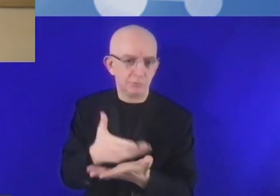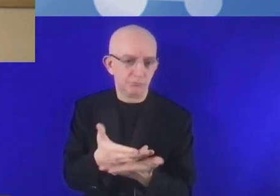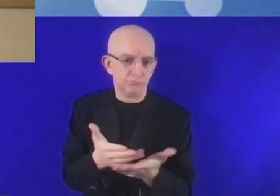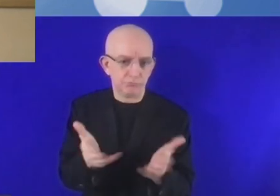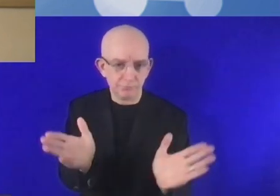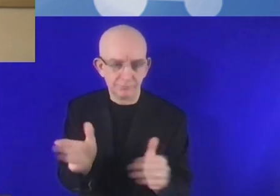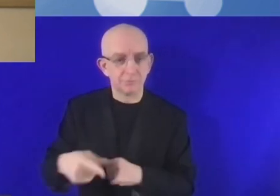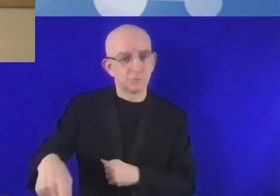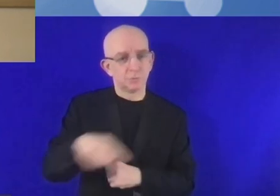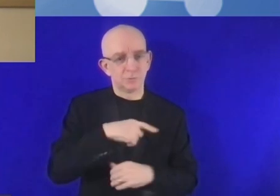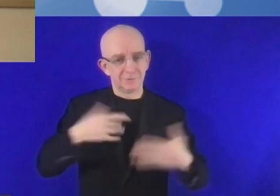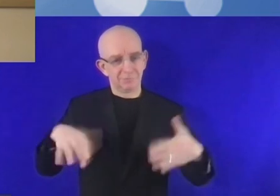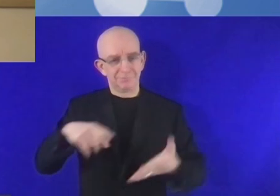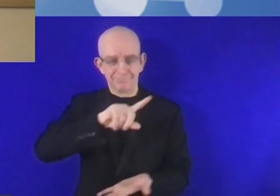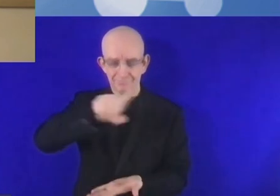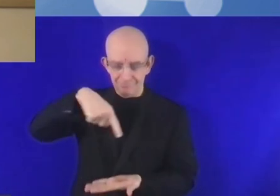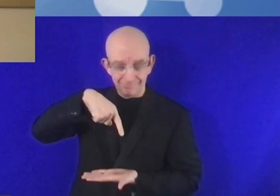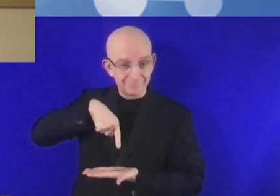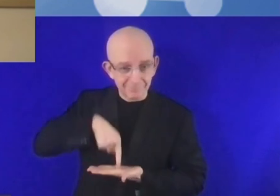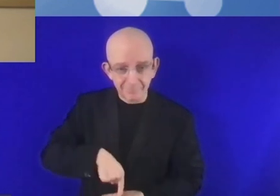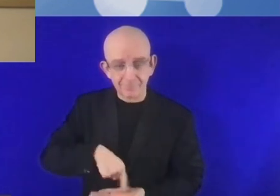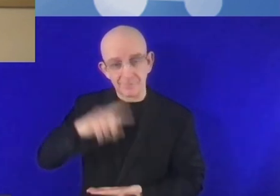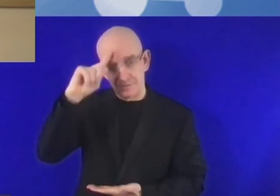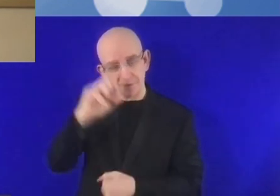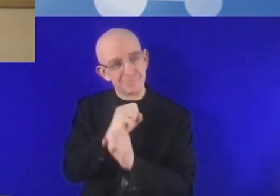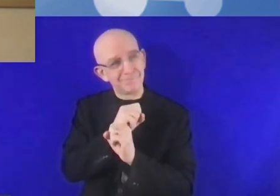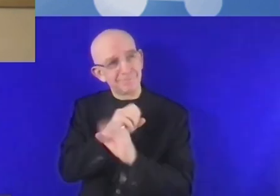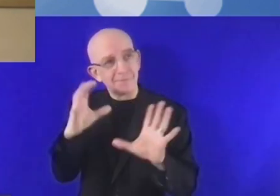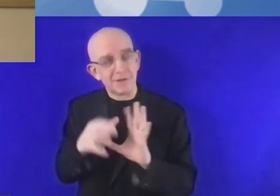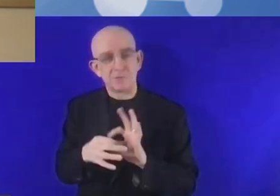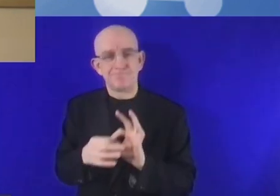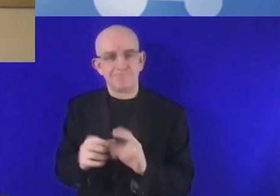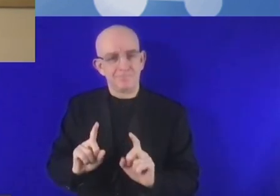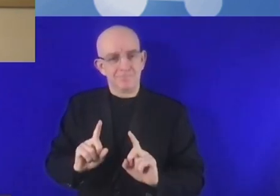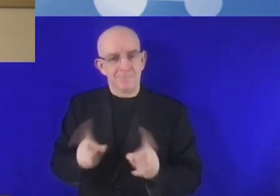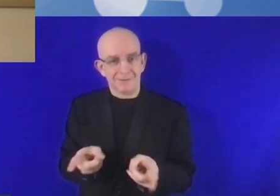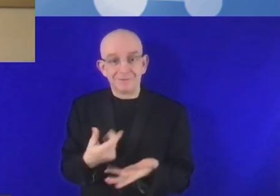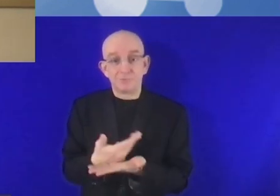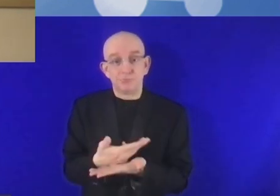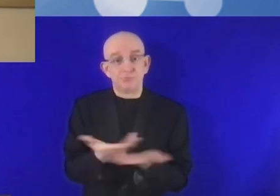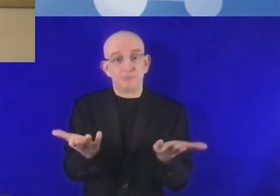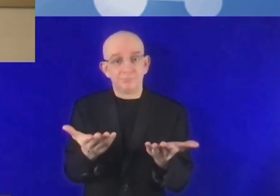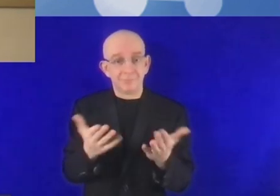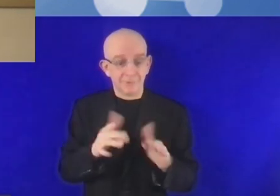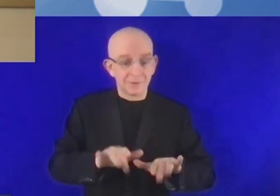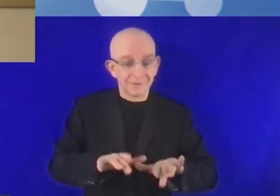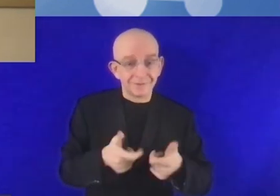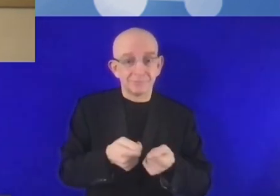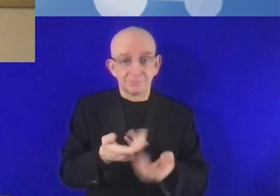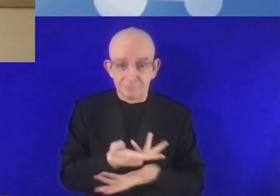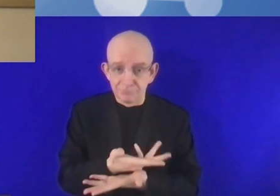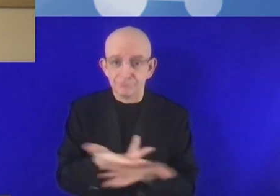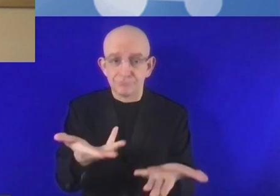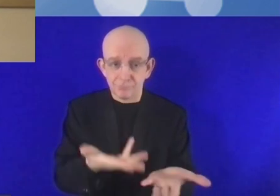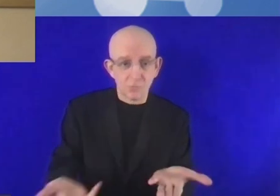publicznego. Uważamy, że internet powinien być otwarty, powinien zapewniać swobodny przepływ informacji, ale